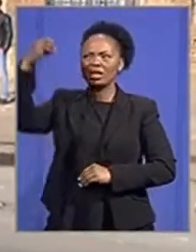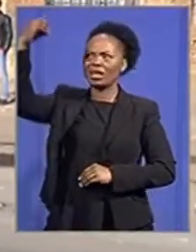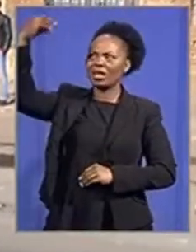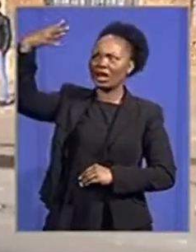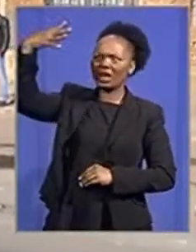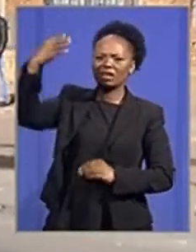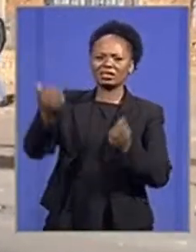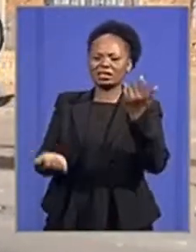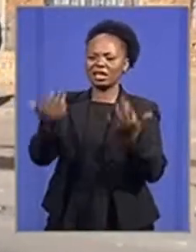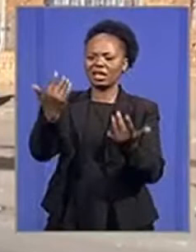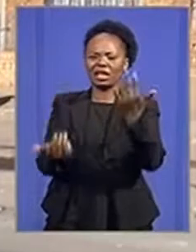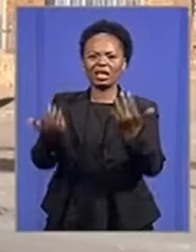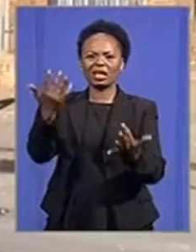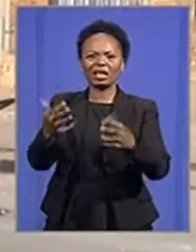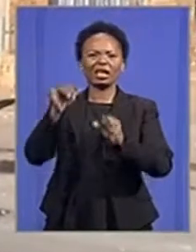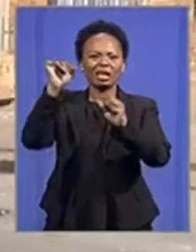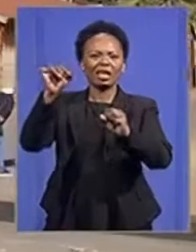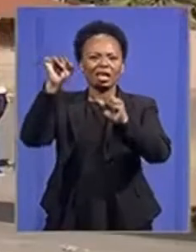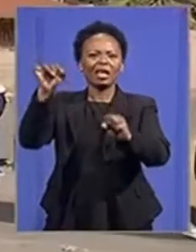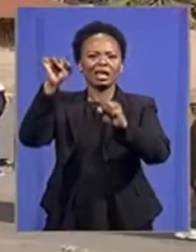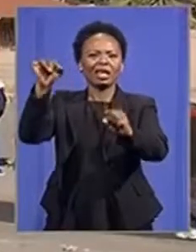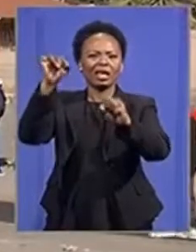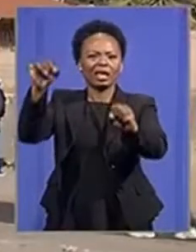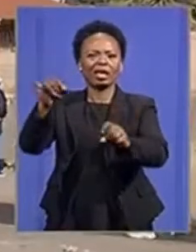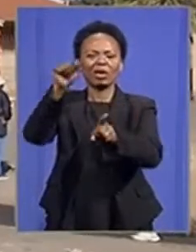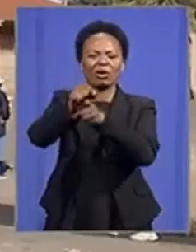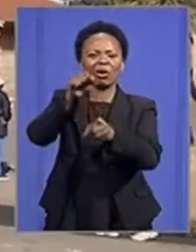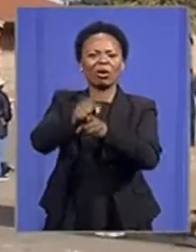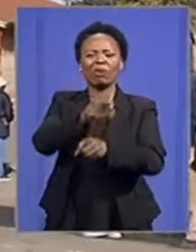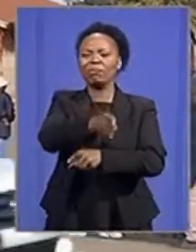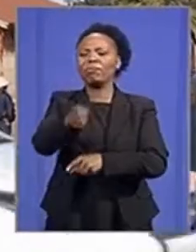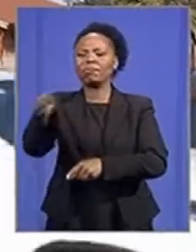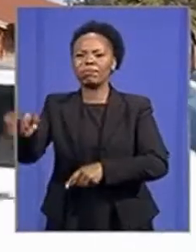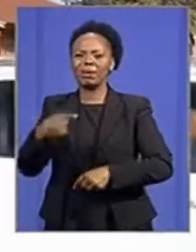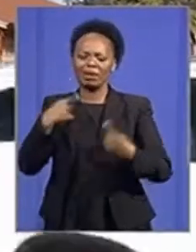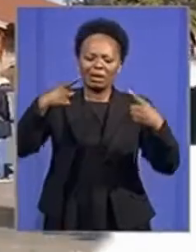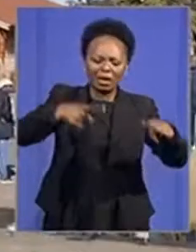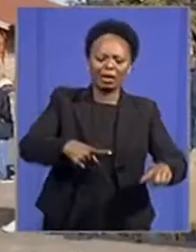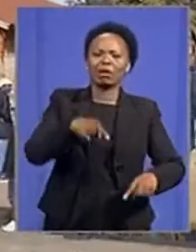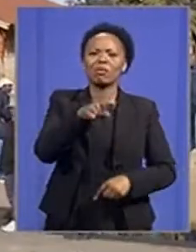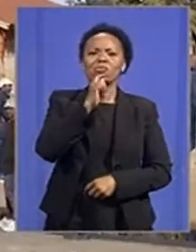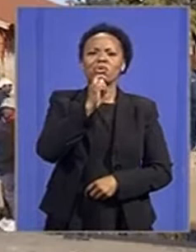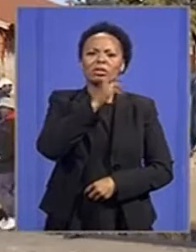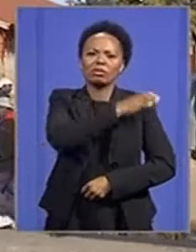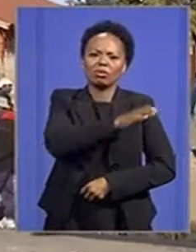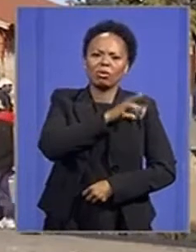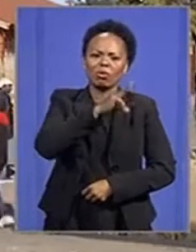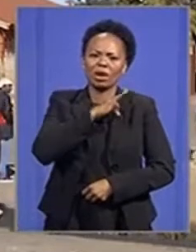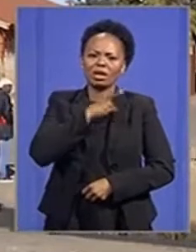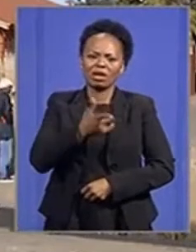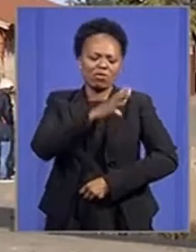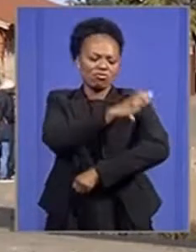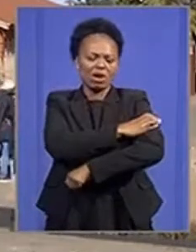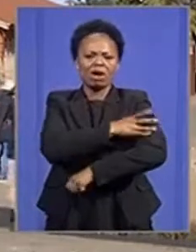dimello mona go a bina go tletse maje. Ke ne ke tlile mona hoseng ke tlile tleliniking wa ile date ya ka e tlopha ka dipilisi tsa high blood ha